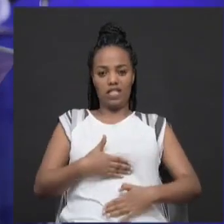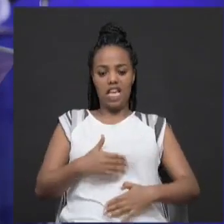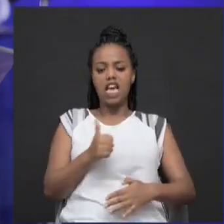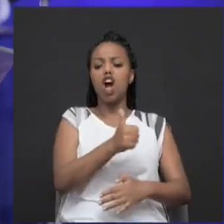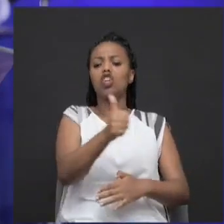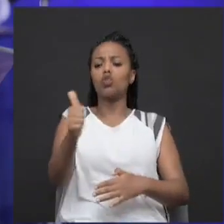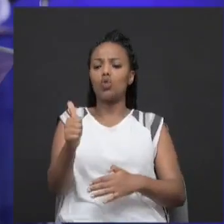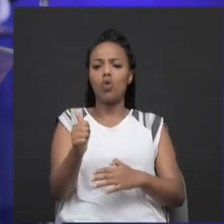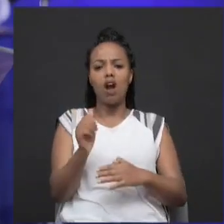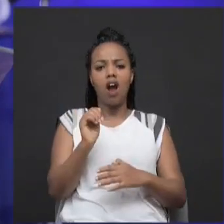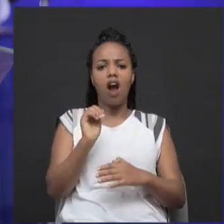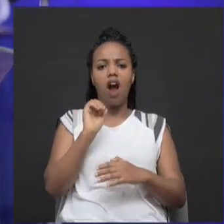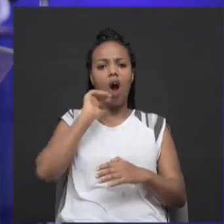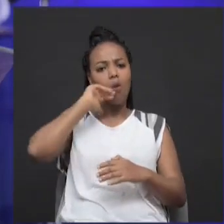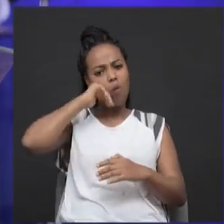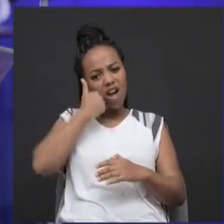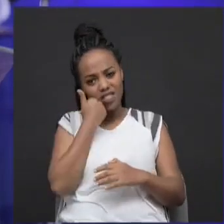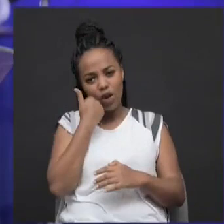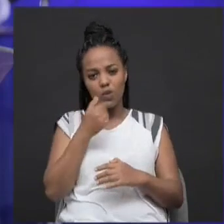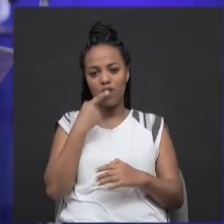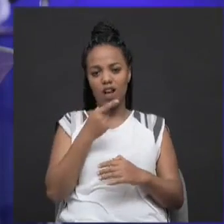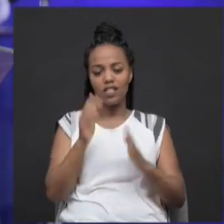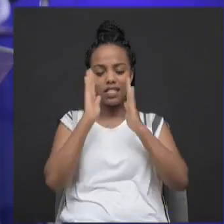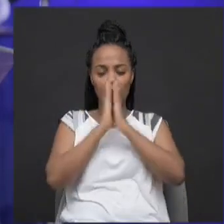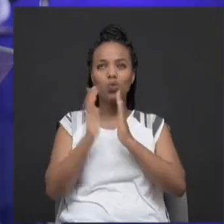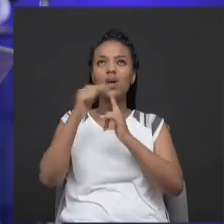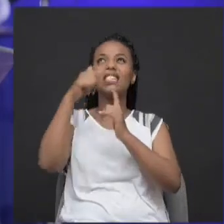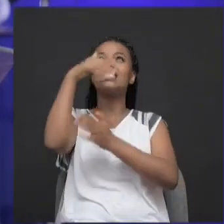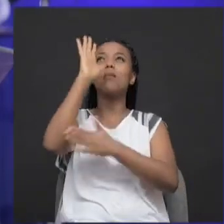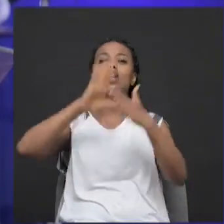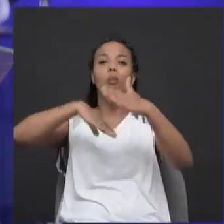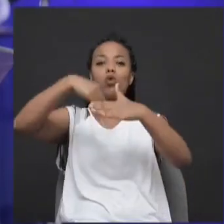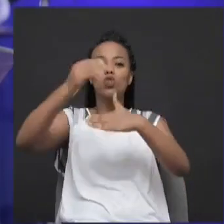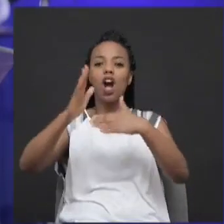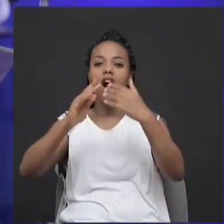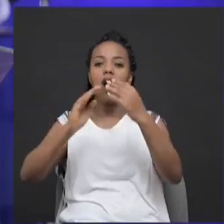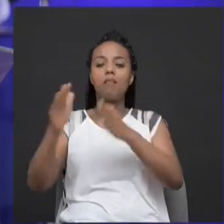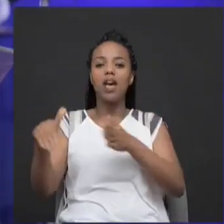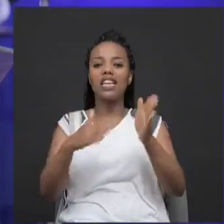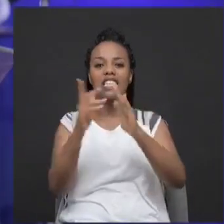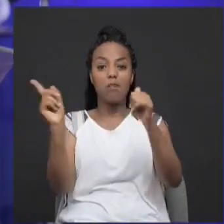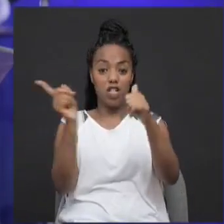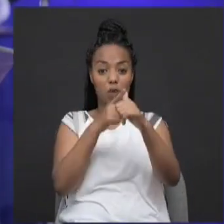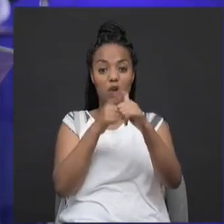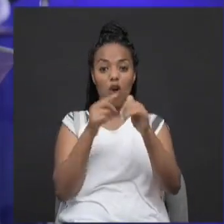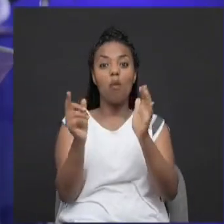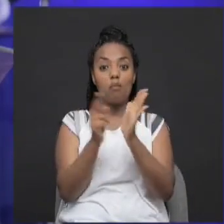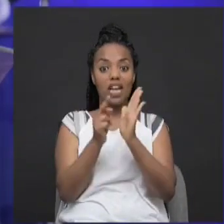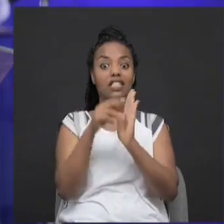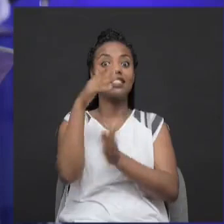ራሳቸውን አዋርደው ይላል። ጸሎት ወደ እግዚአብሔር የመውጫው መንገድ የመጀመሪያው እንግዲህ በሕገ